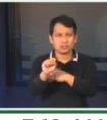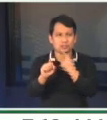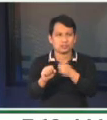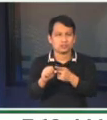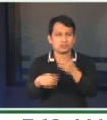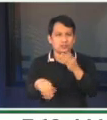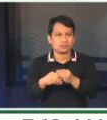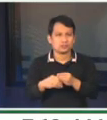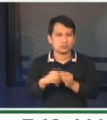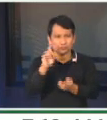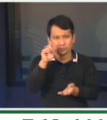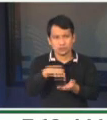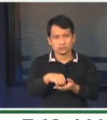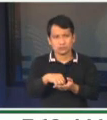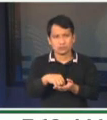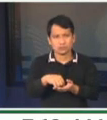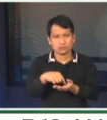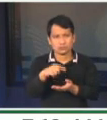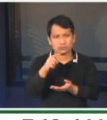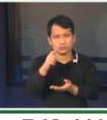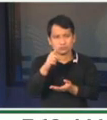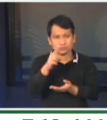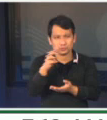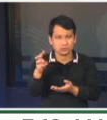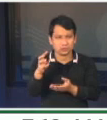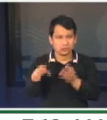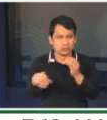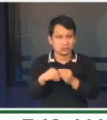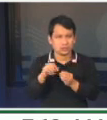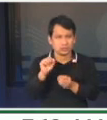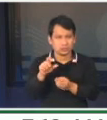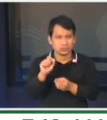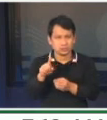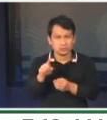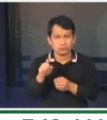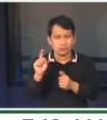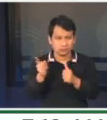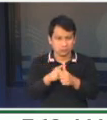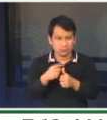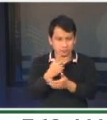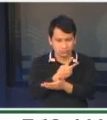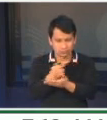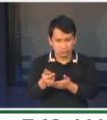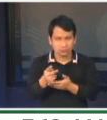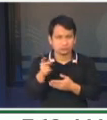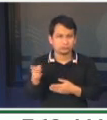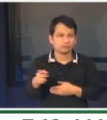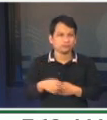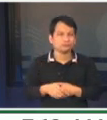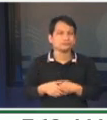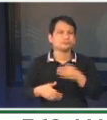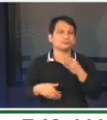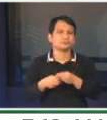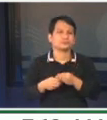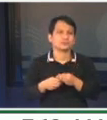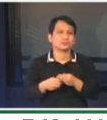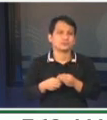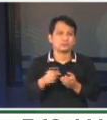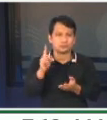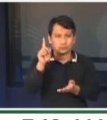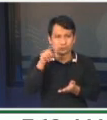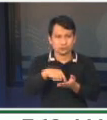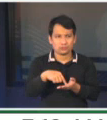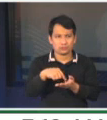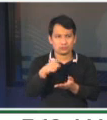Aklan, 1,611 ang dumayo sa isla sa unang 2 linggo ng buwan. 1,150 po